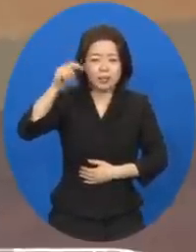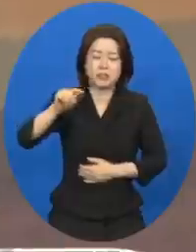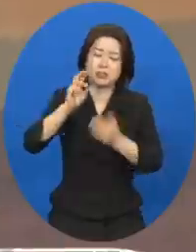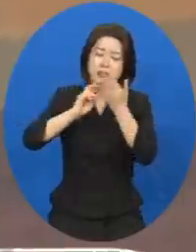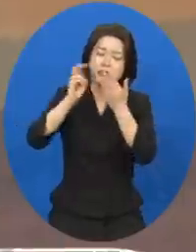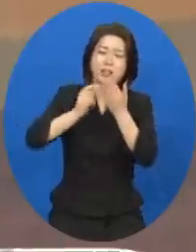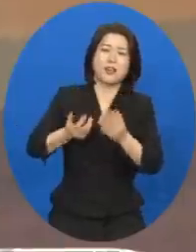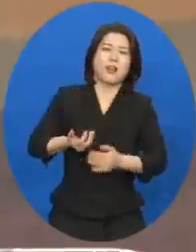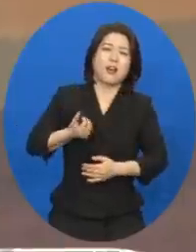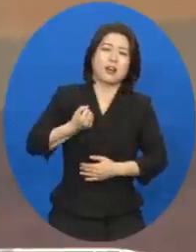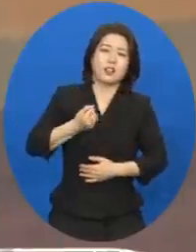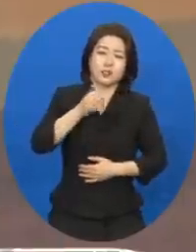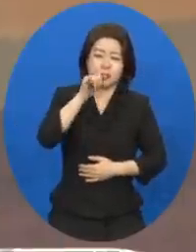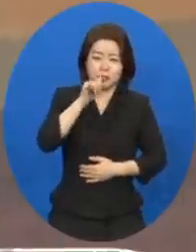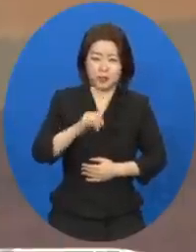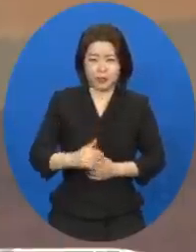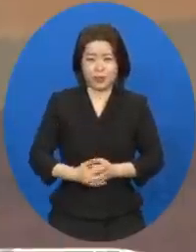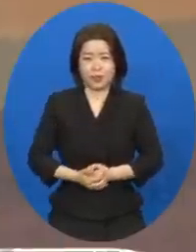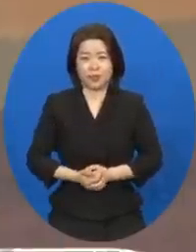있어요.